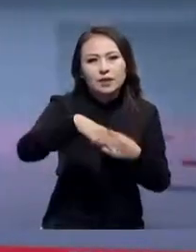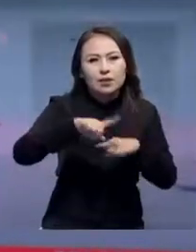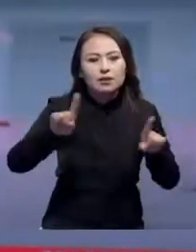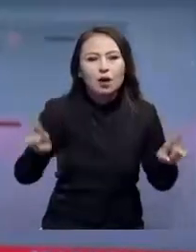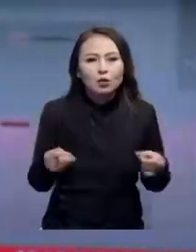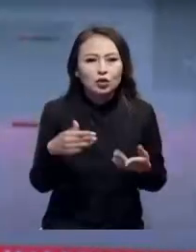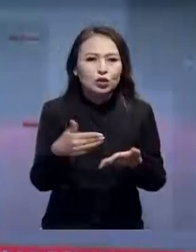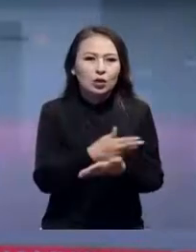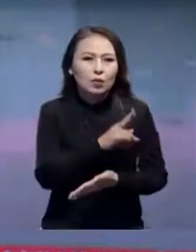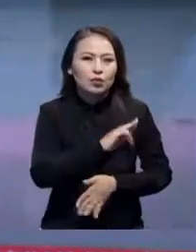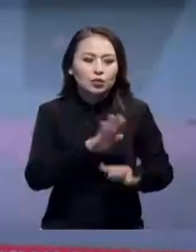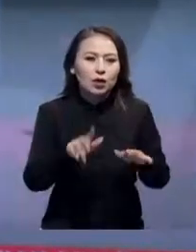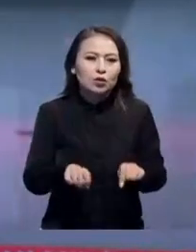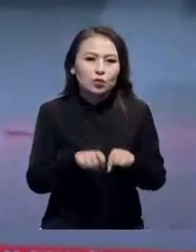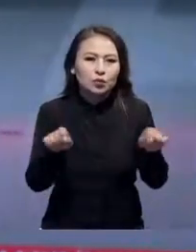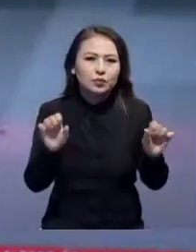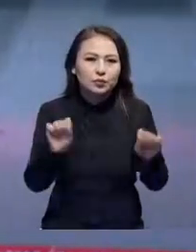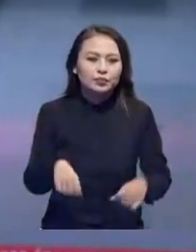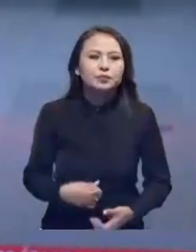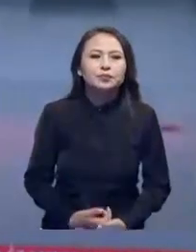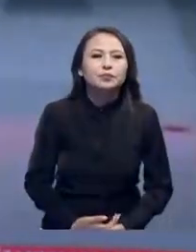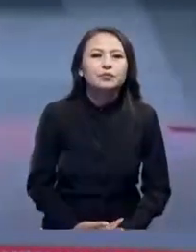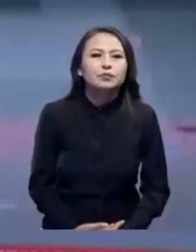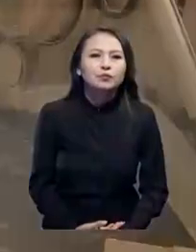дамуына жаңа жұмыс орындарын ашуға ықпал етеді.